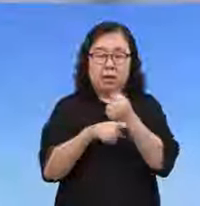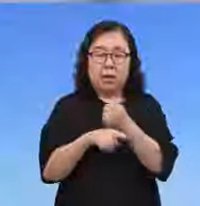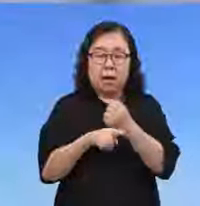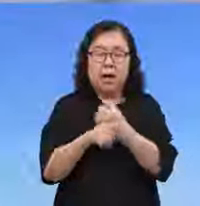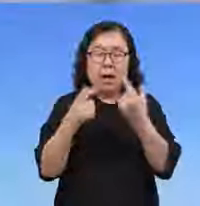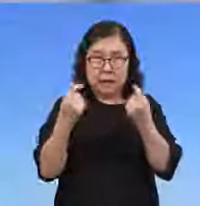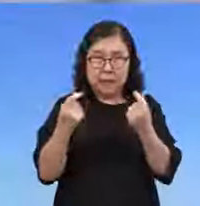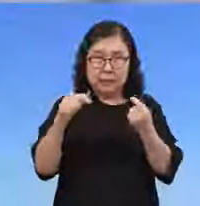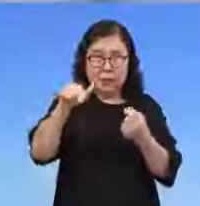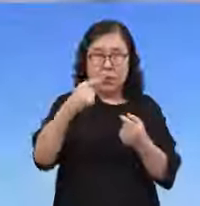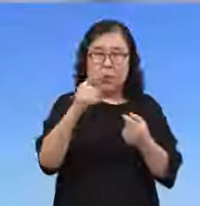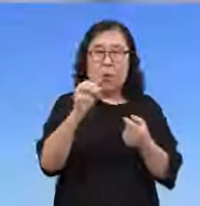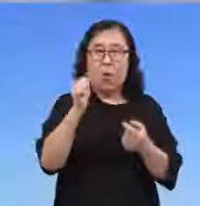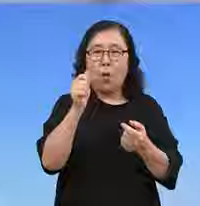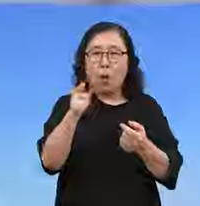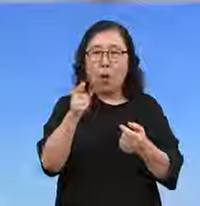것입니다.